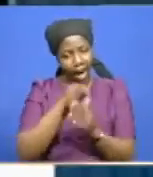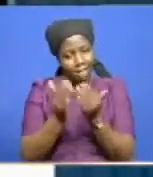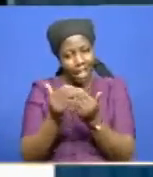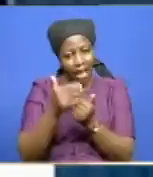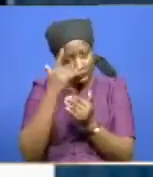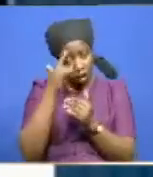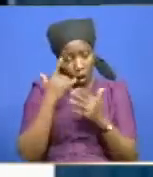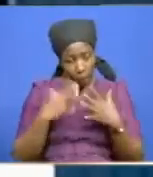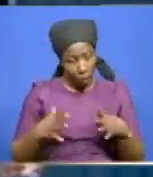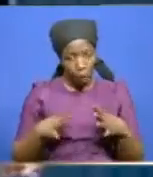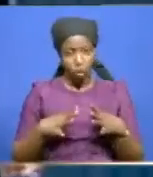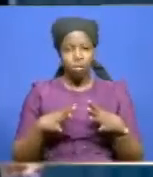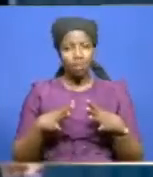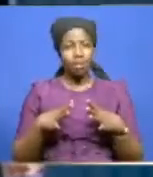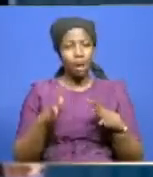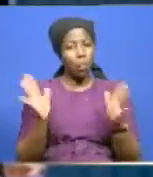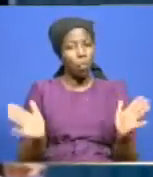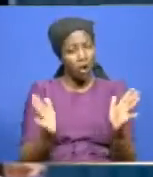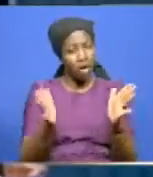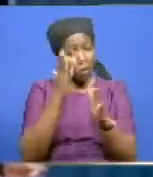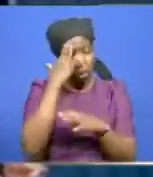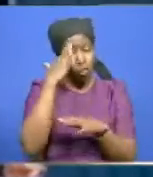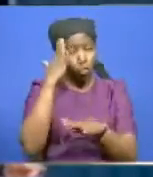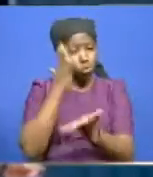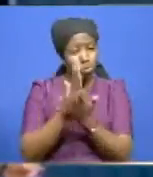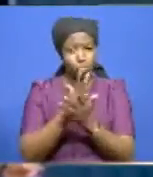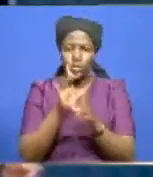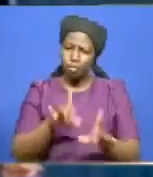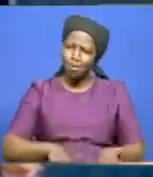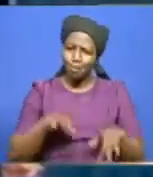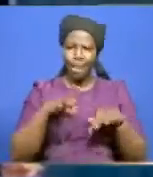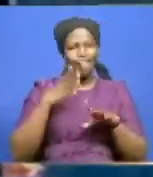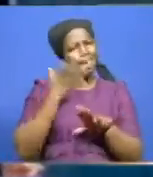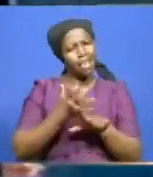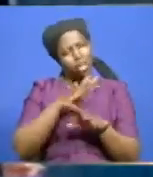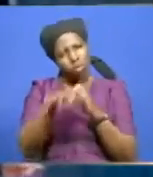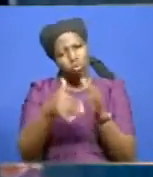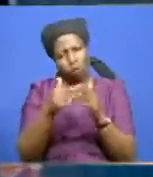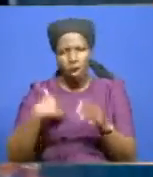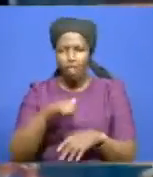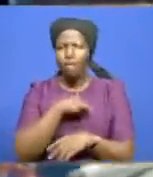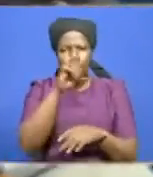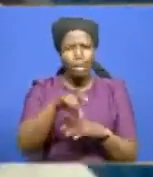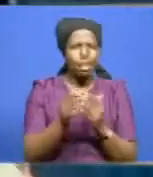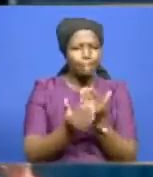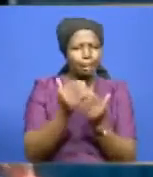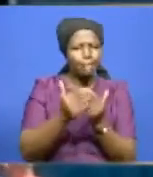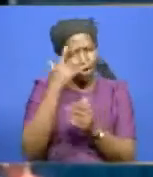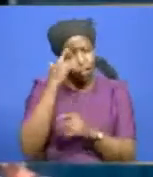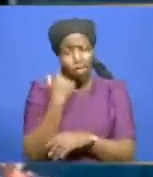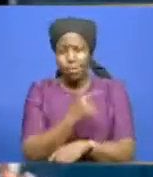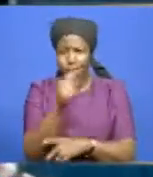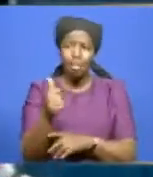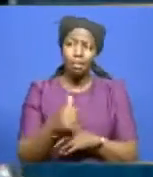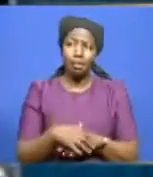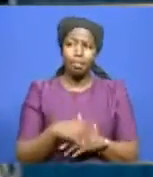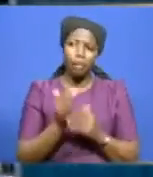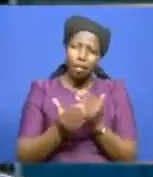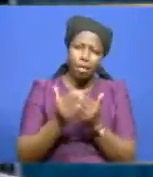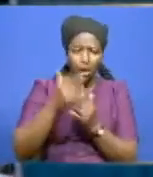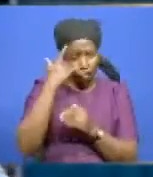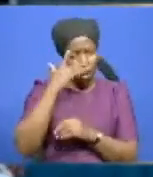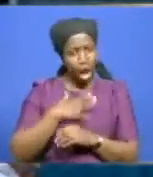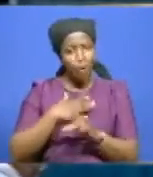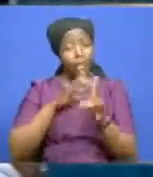kawaida. Tunajua katika hali ngumu ya maisha lazima sisi zote tujali. Tunajali wa abiria wetu kwa